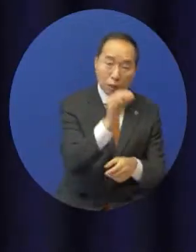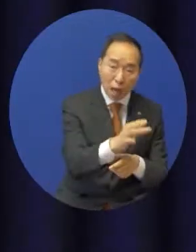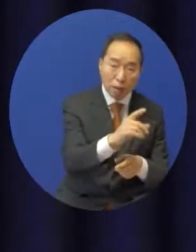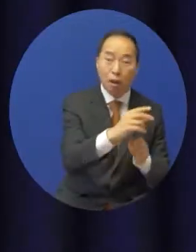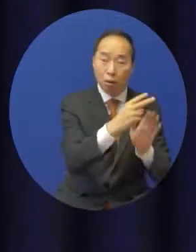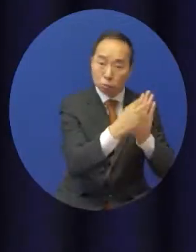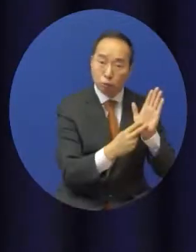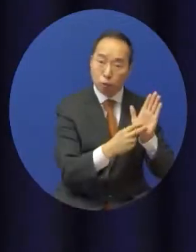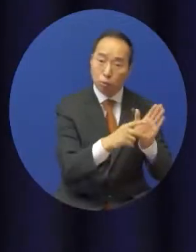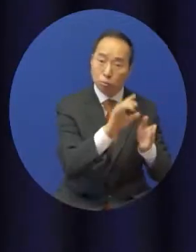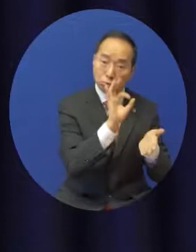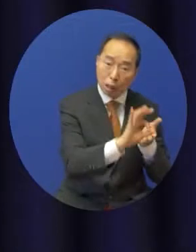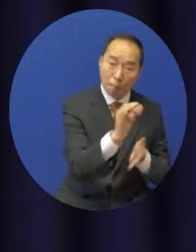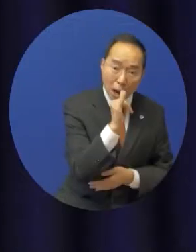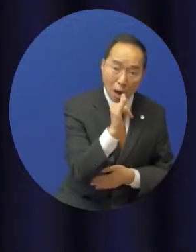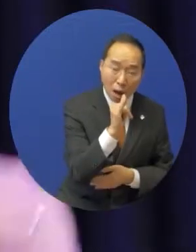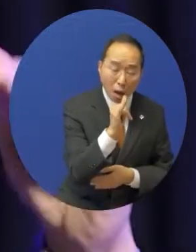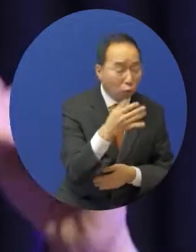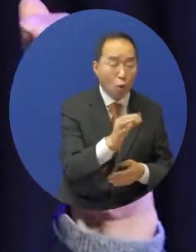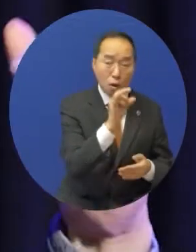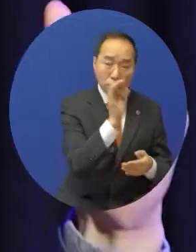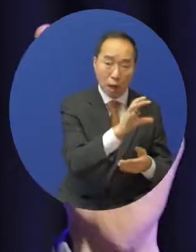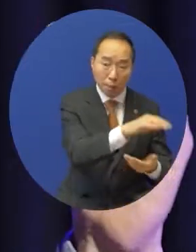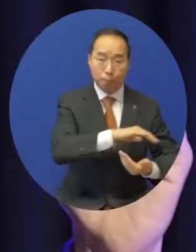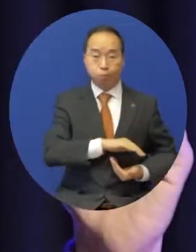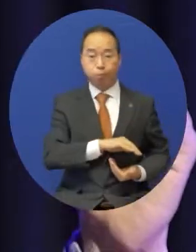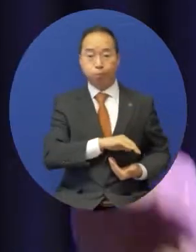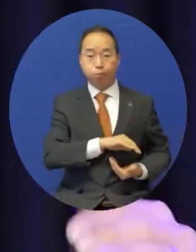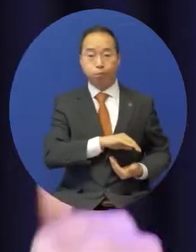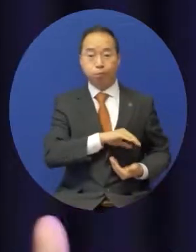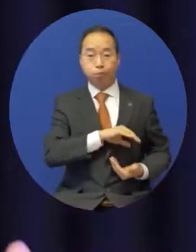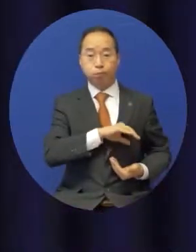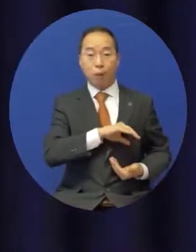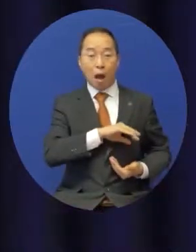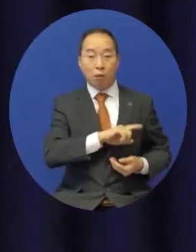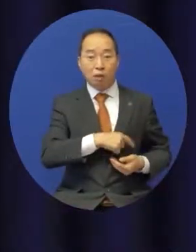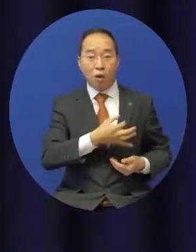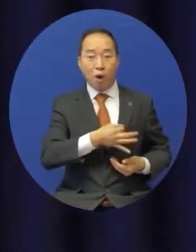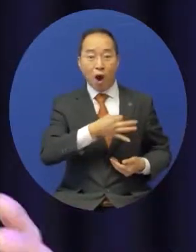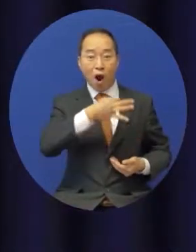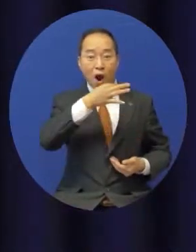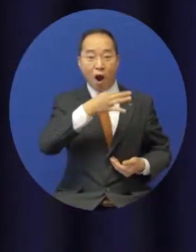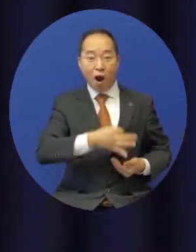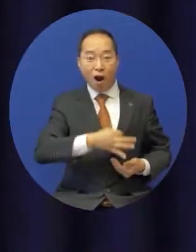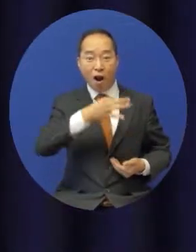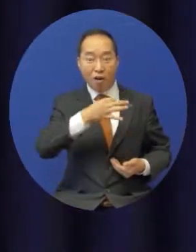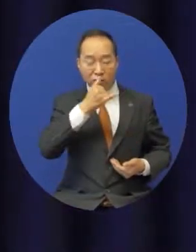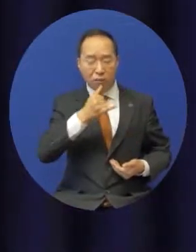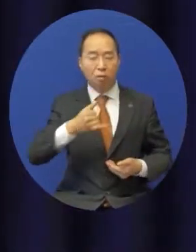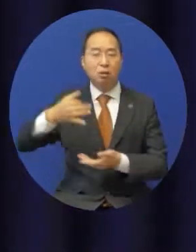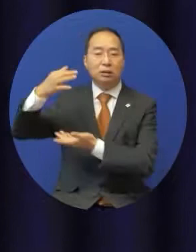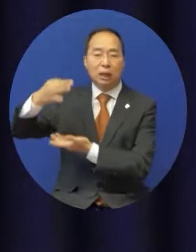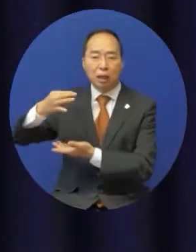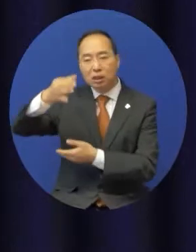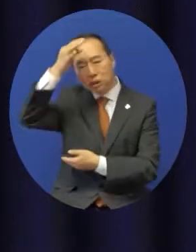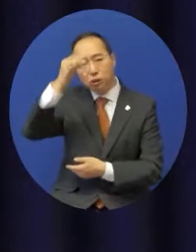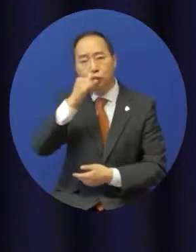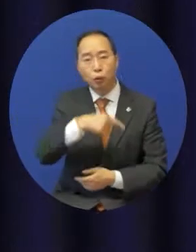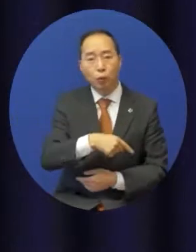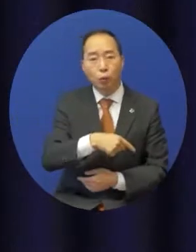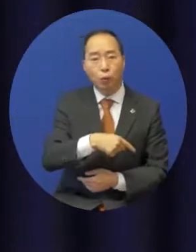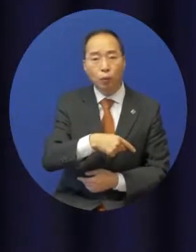하고, 또 이거를 가만 놔두면 가격이 올라가고 또 떨어지고 하니까 자산이란 가치도